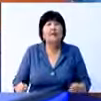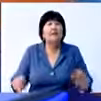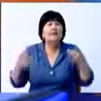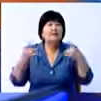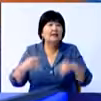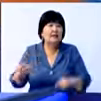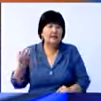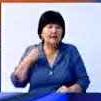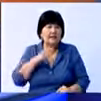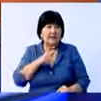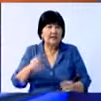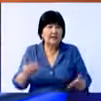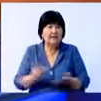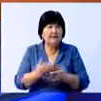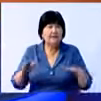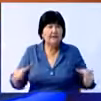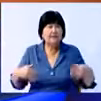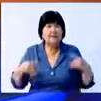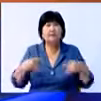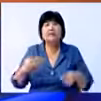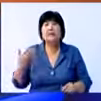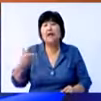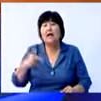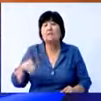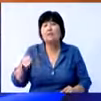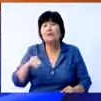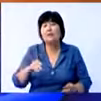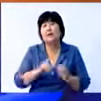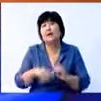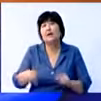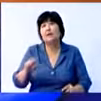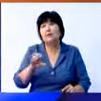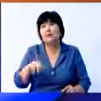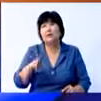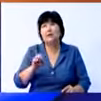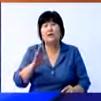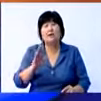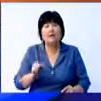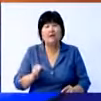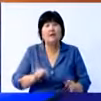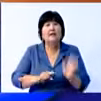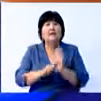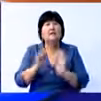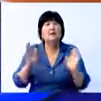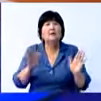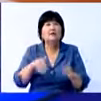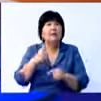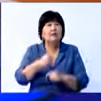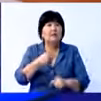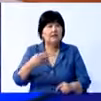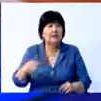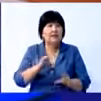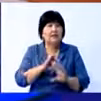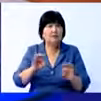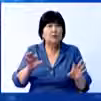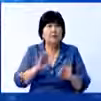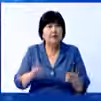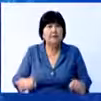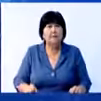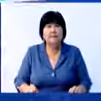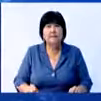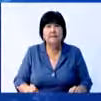На телеканале «Кызылорда. Время новостей». Здравствуйте. В студии с вами Галымжан Жубназар, сурдопереводчик Айткуль Садыкова. Вначале коротко о главных темах выпуска.